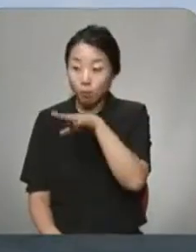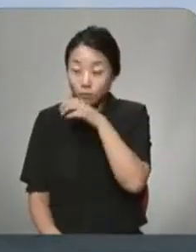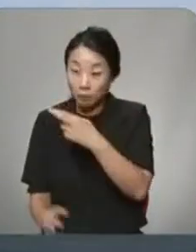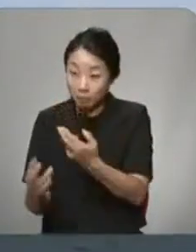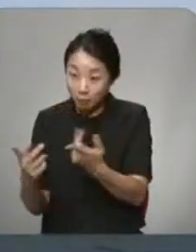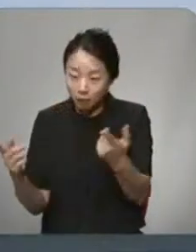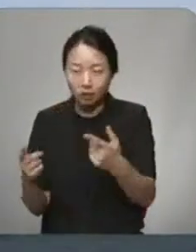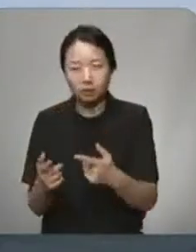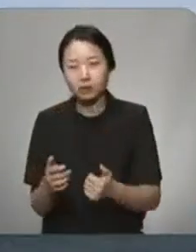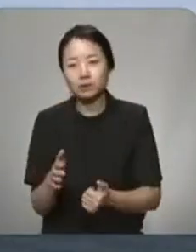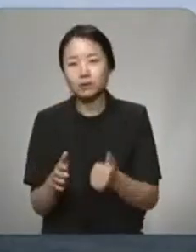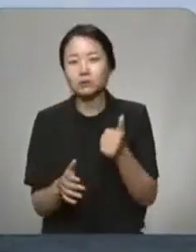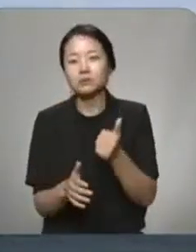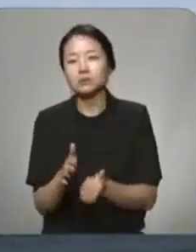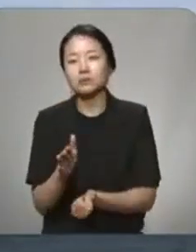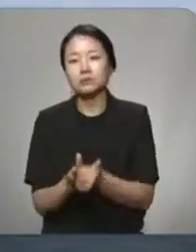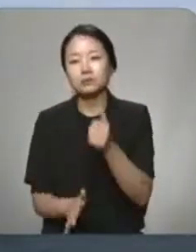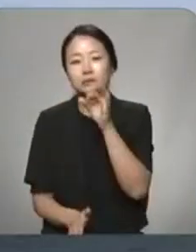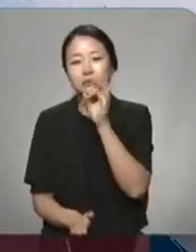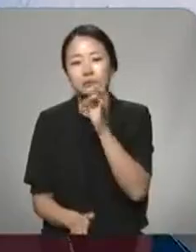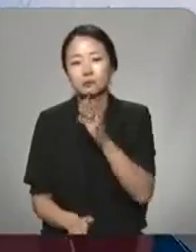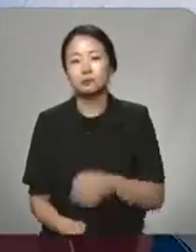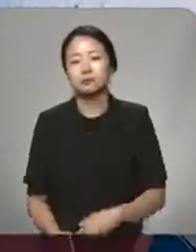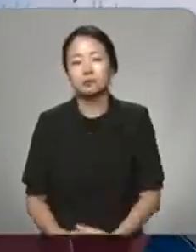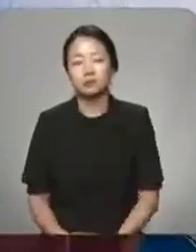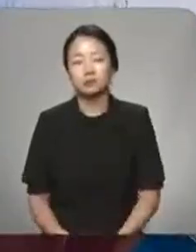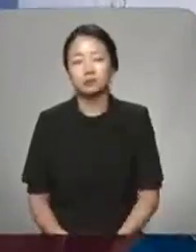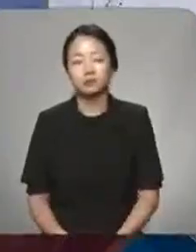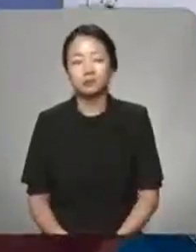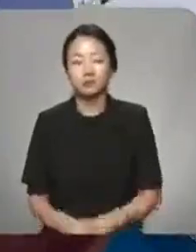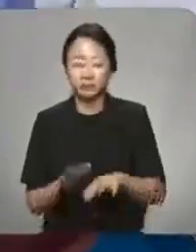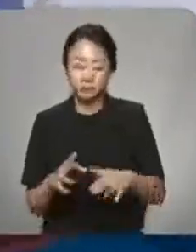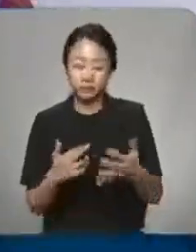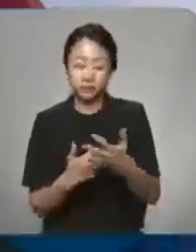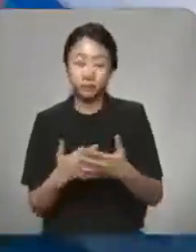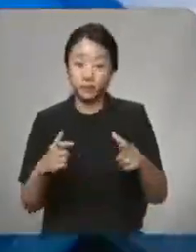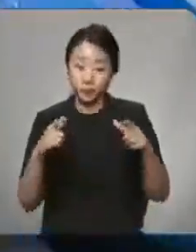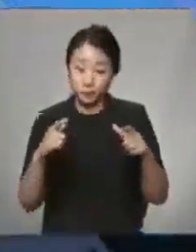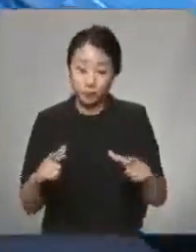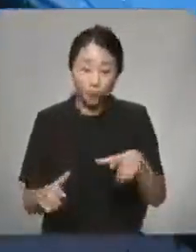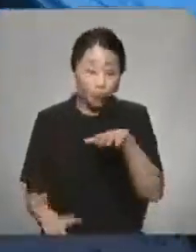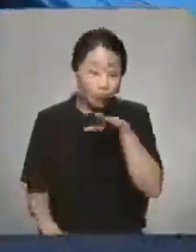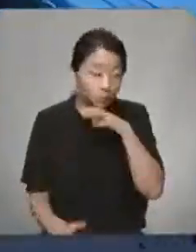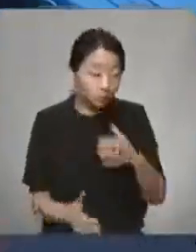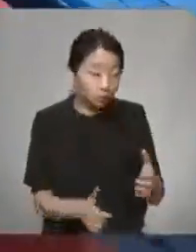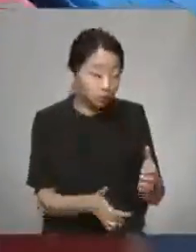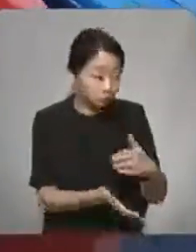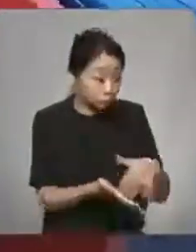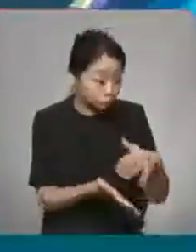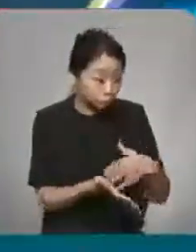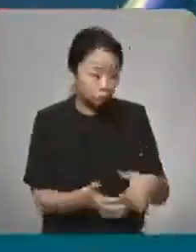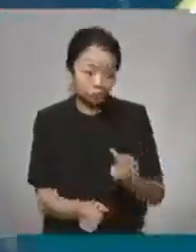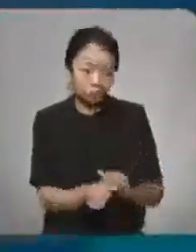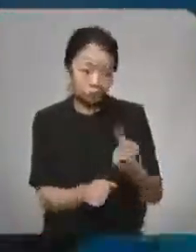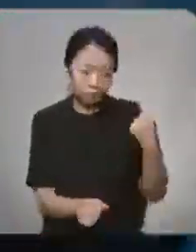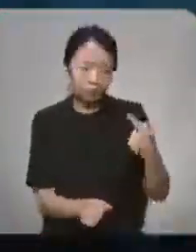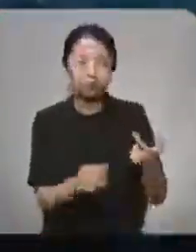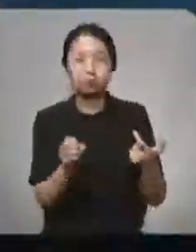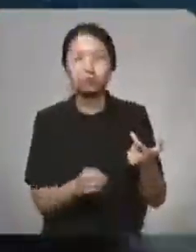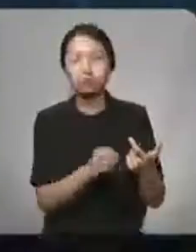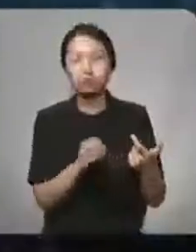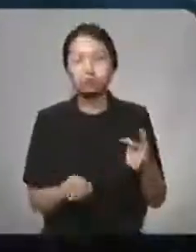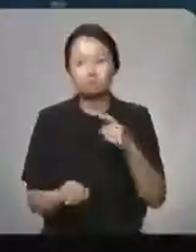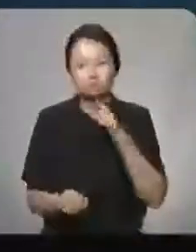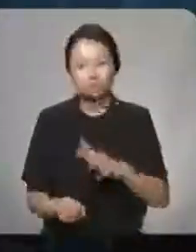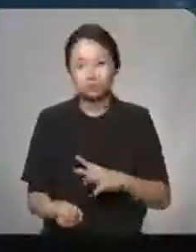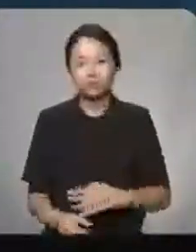이제 희망이 있을 데가 없어요. 올해 강원 동해안의 오징어 어획량은 지난해의 60% 수준에 불과한